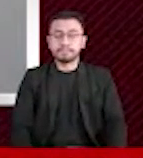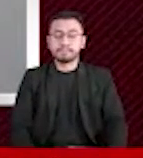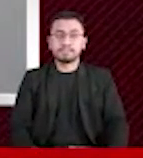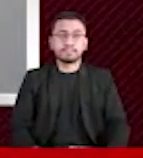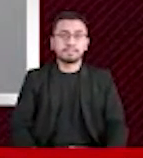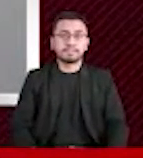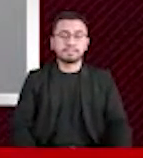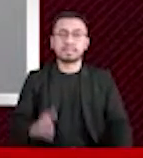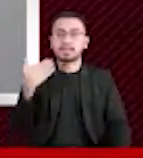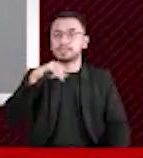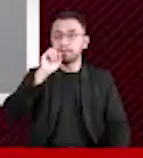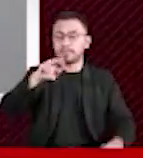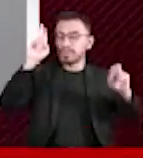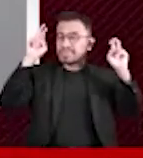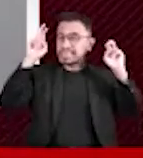siswa